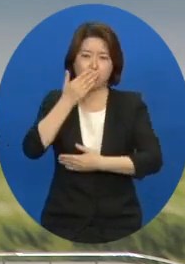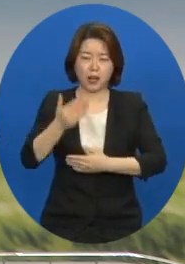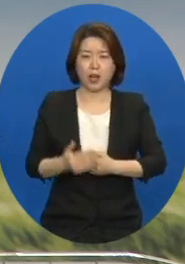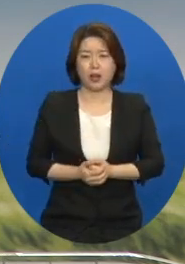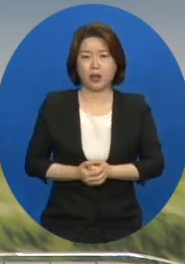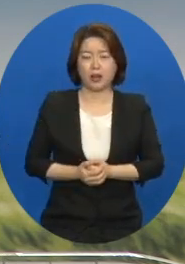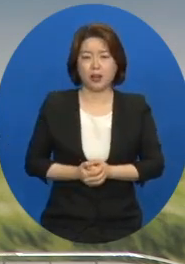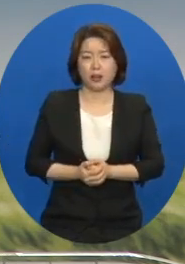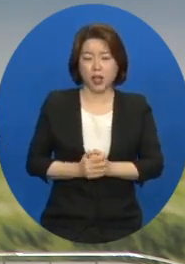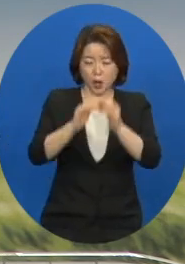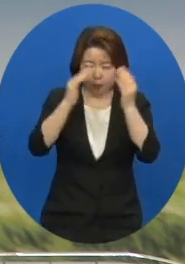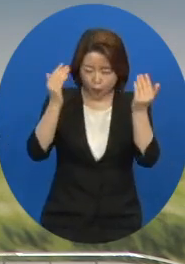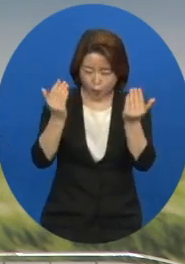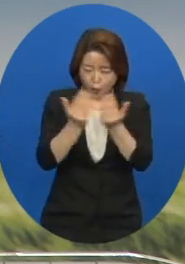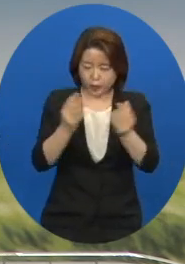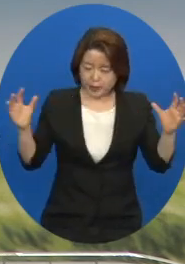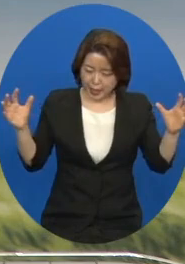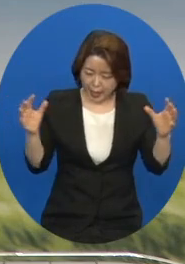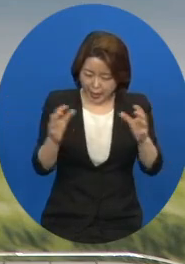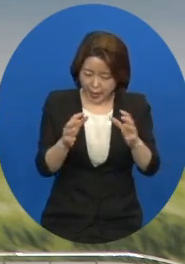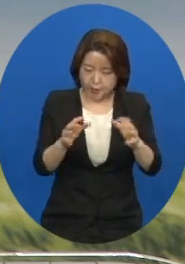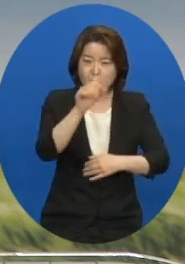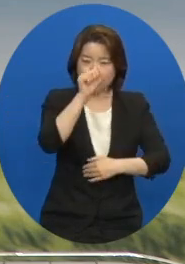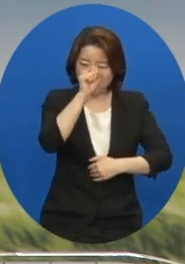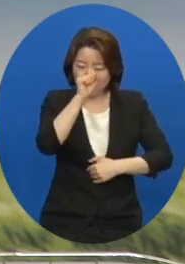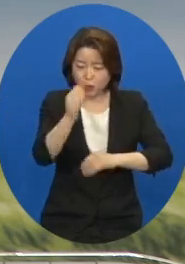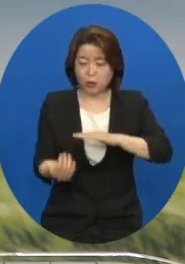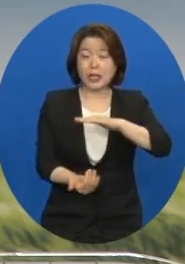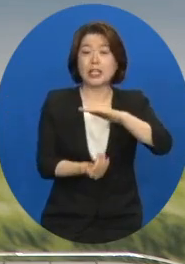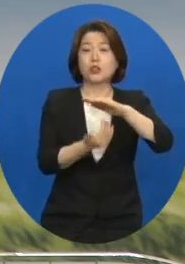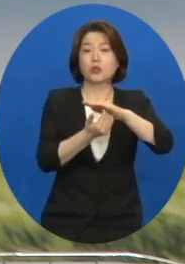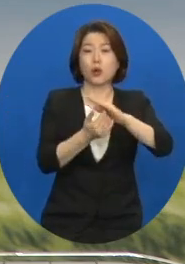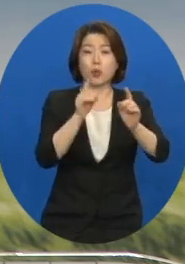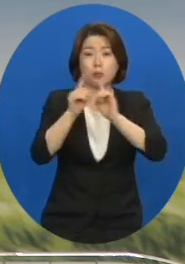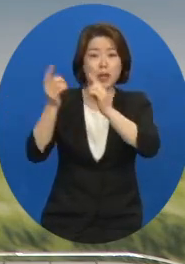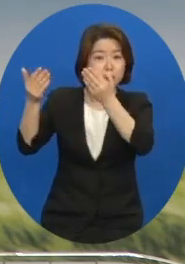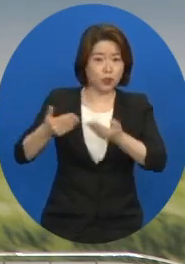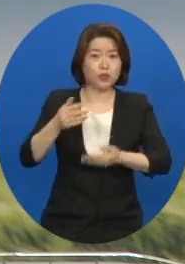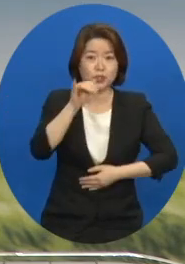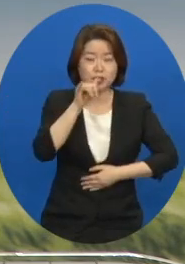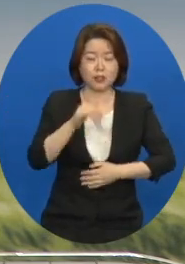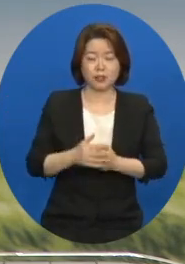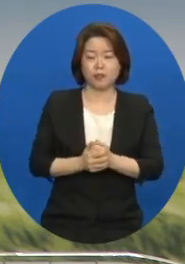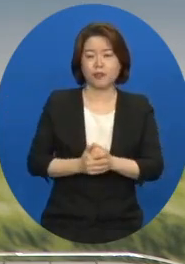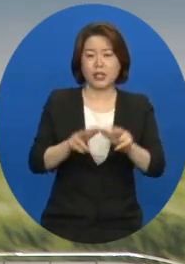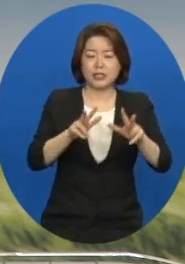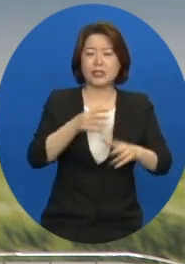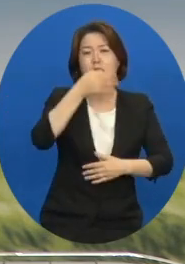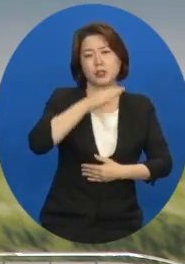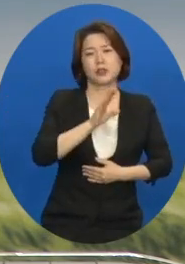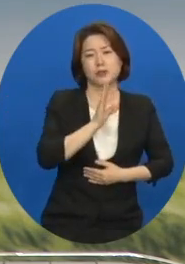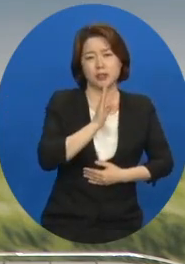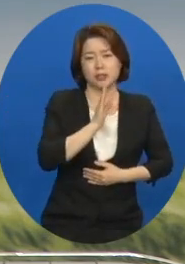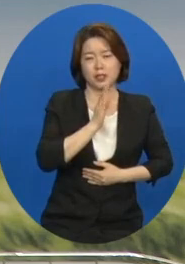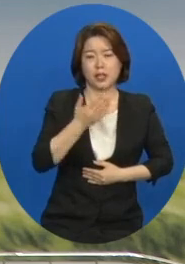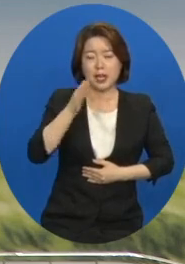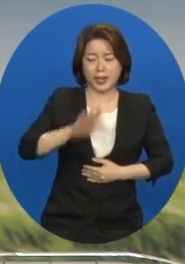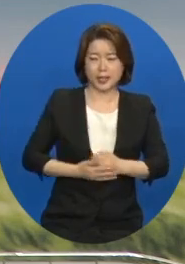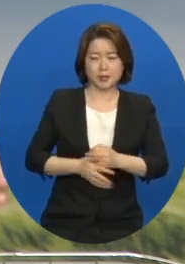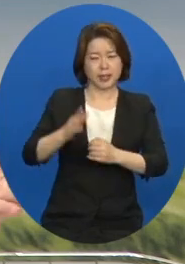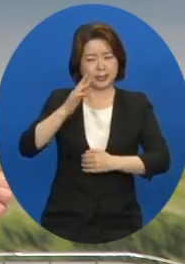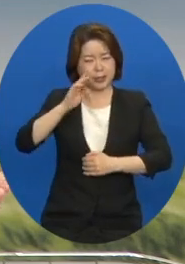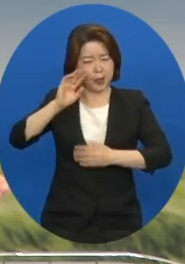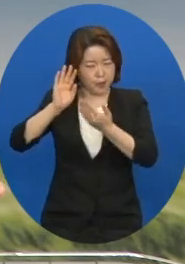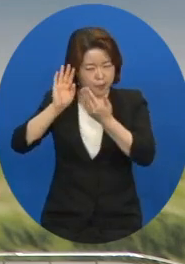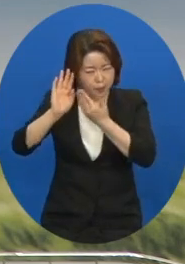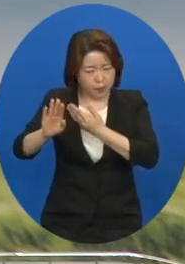모든 것이 합력하여 선을 이룰 것이라 하나님은 약속하셨어요. 그러니까 지금은 힘들어도 틀림없이